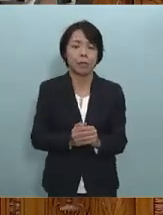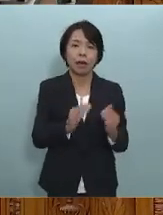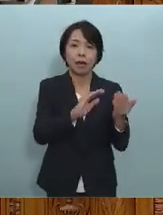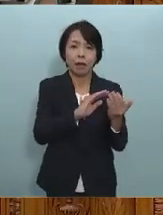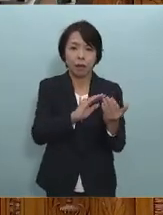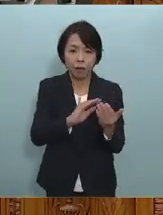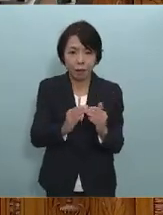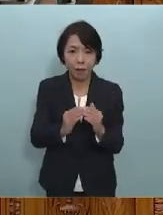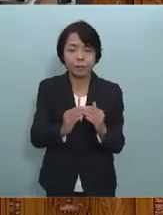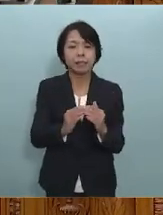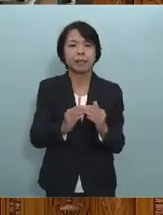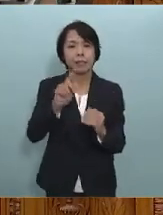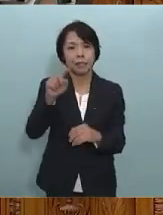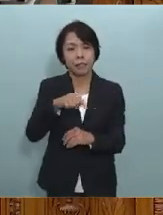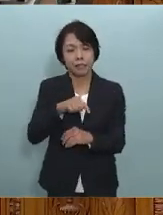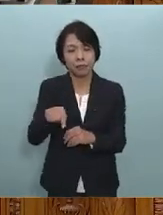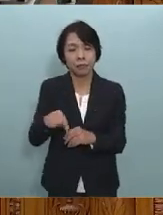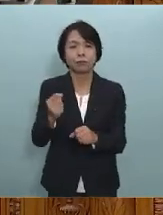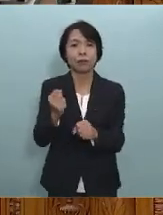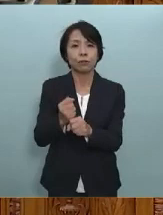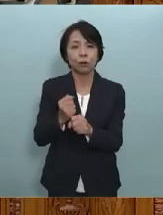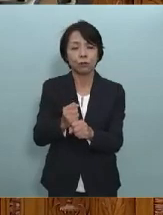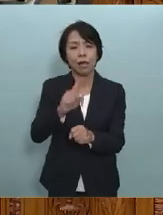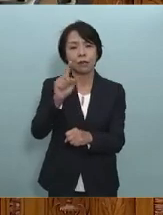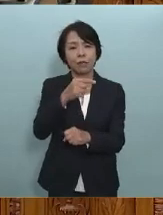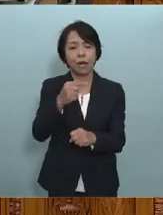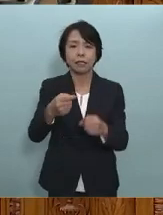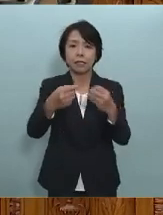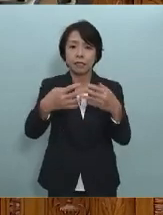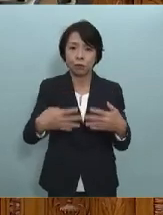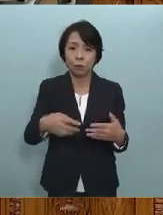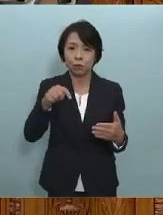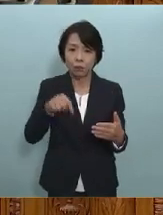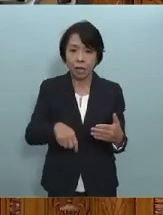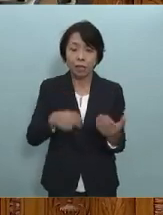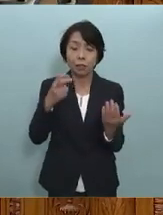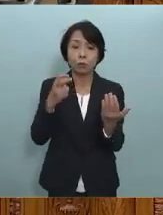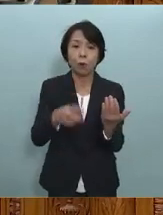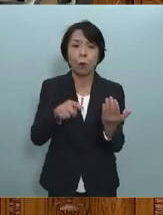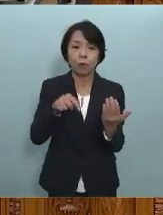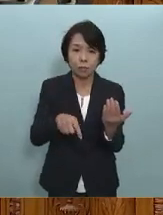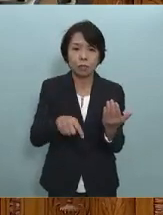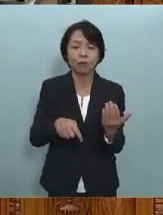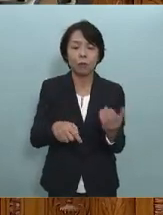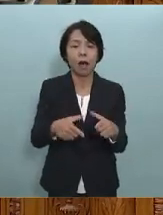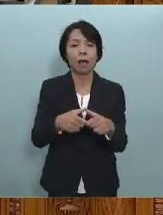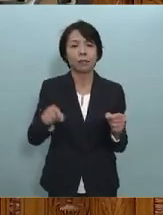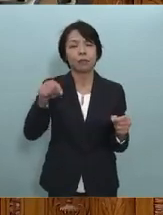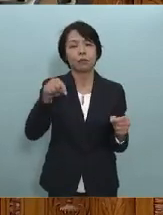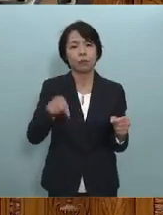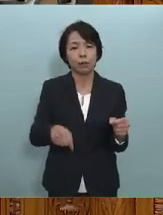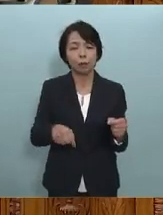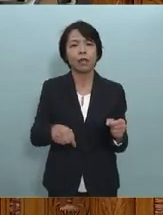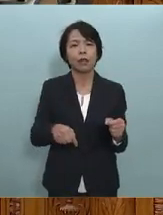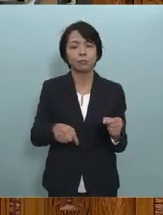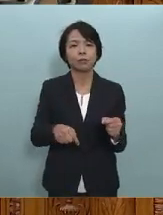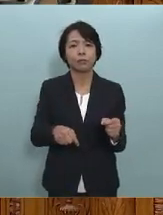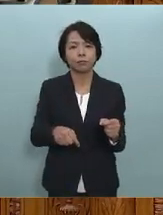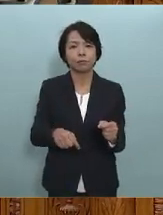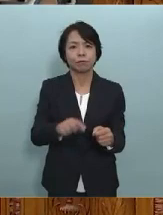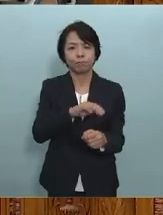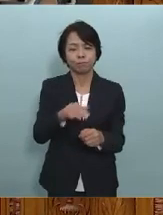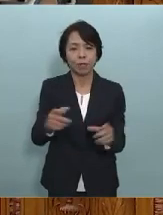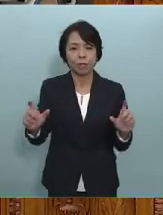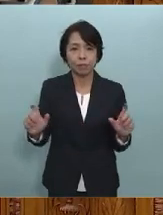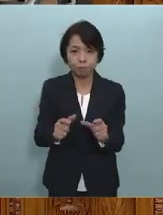創生法の第1章第1条にはこの法律は我が国における急速な少子高齢